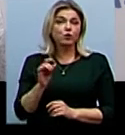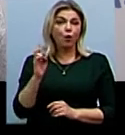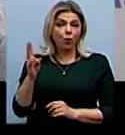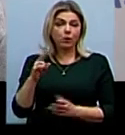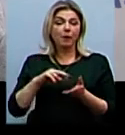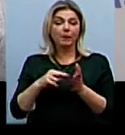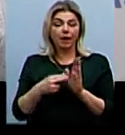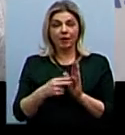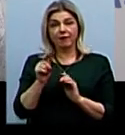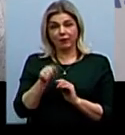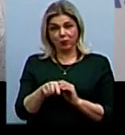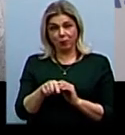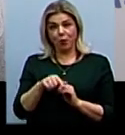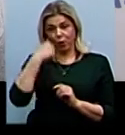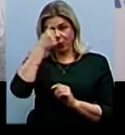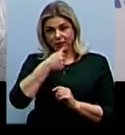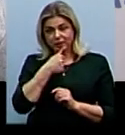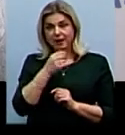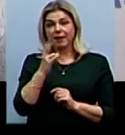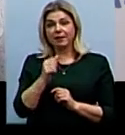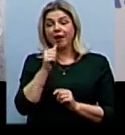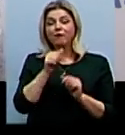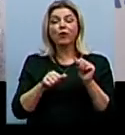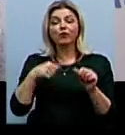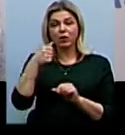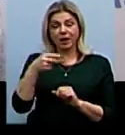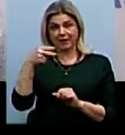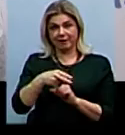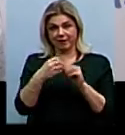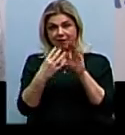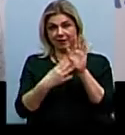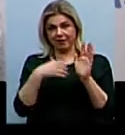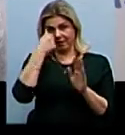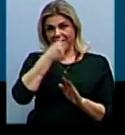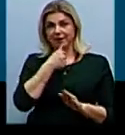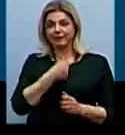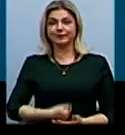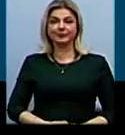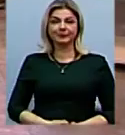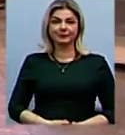запланував у цьому році на наступний 2019 рік.